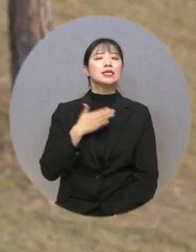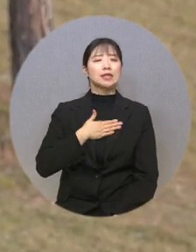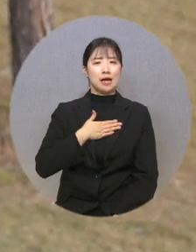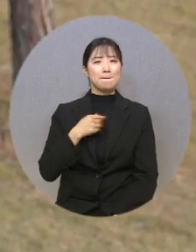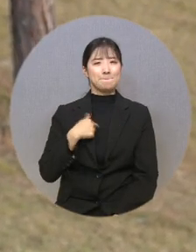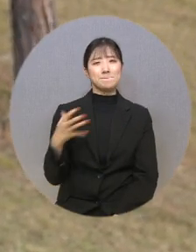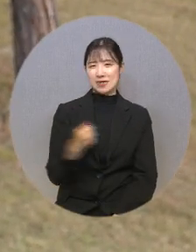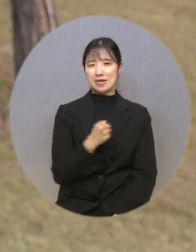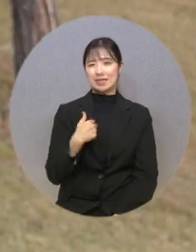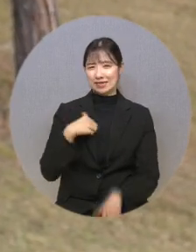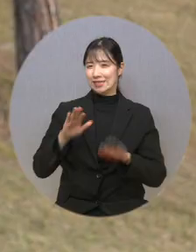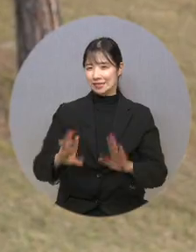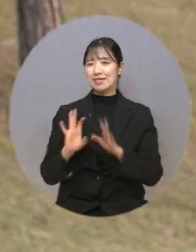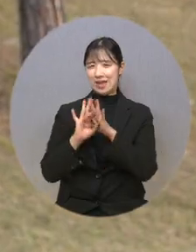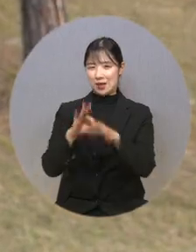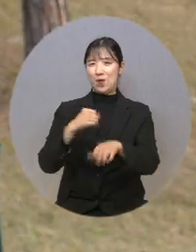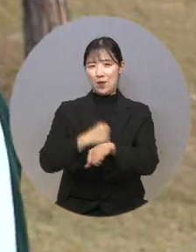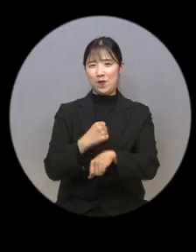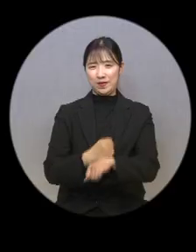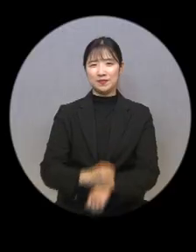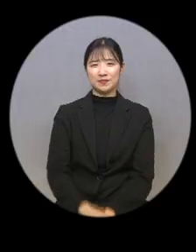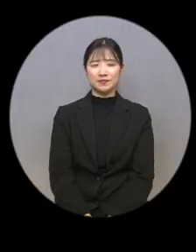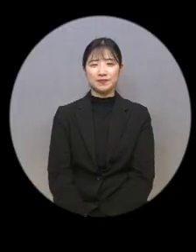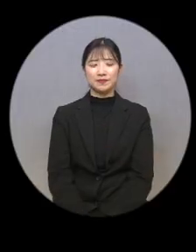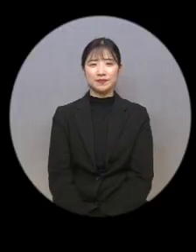이어가 보겠습니다. 그럼 한 장만 딱 걸고